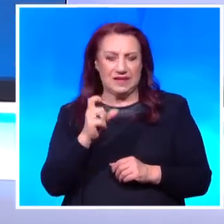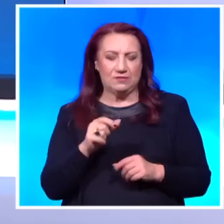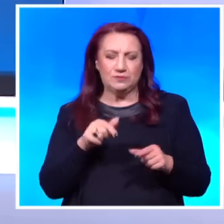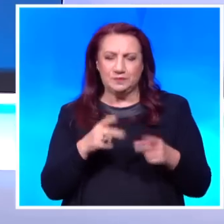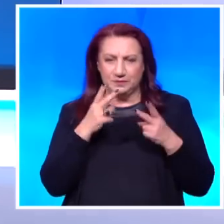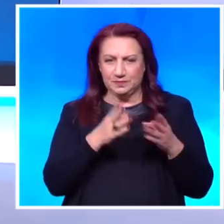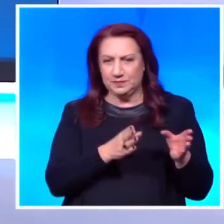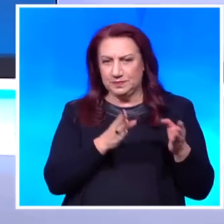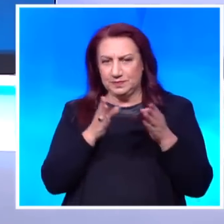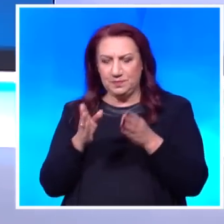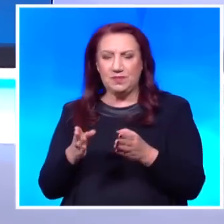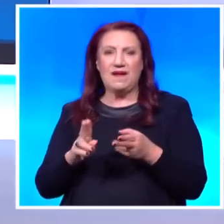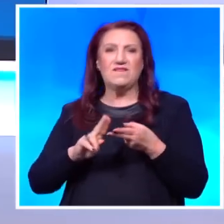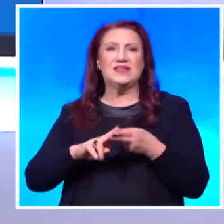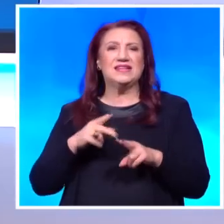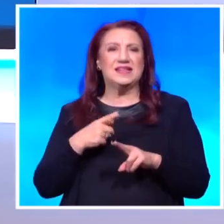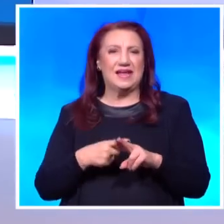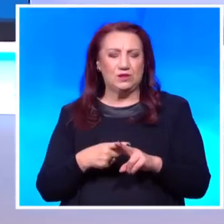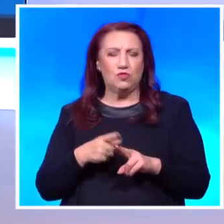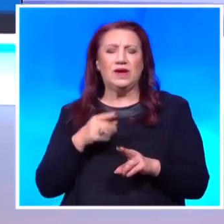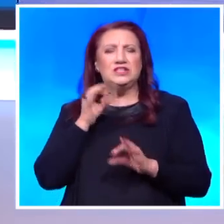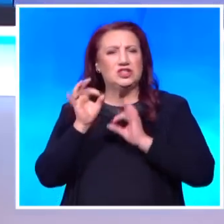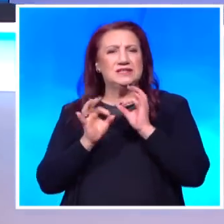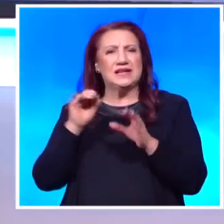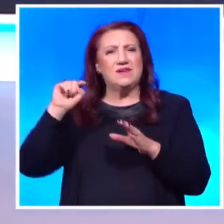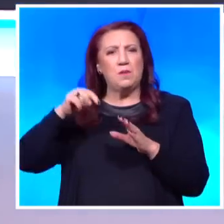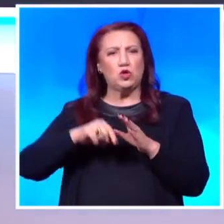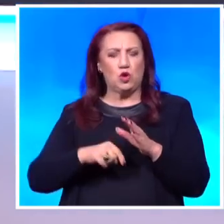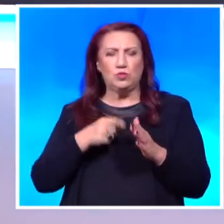и изявлението на вече бившия главен прокурор. Добър вечер!